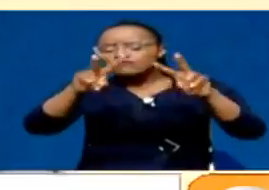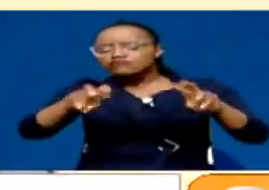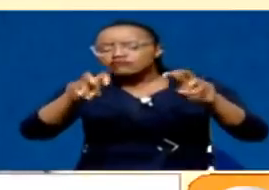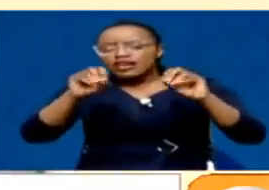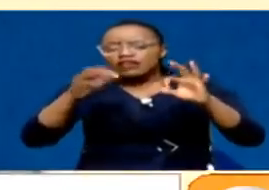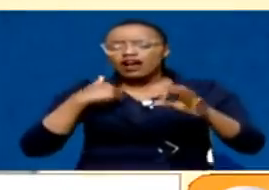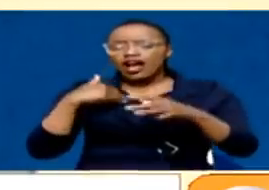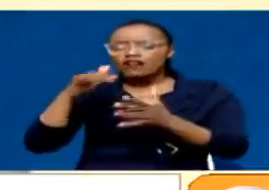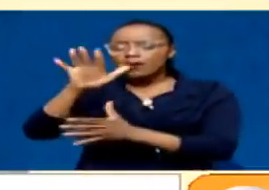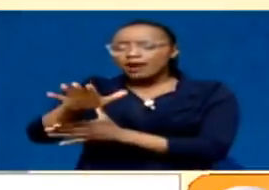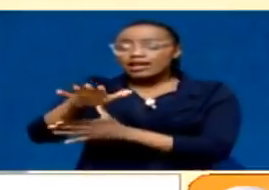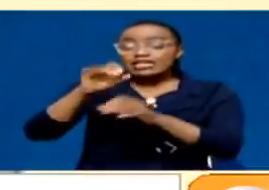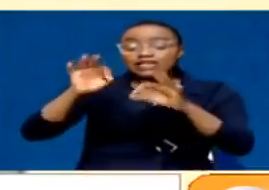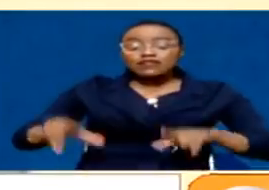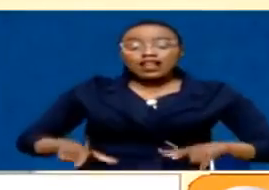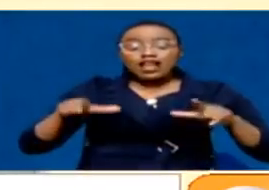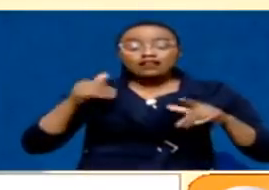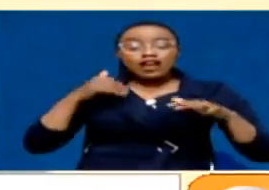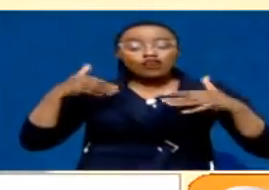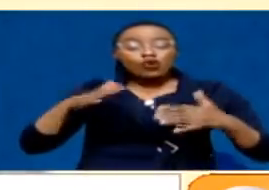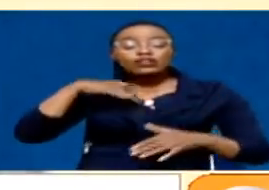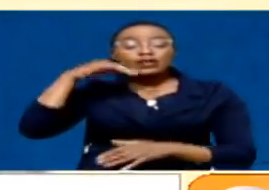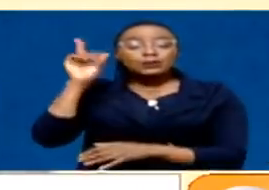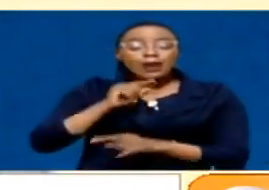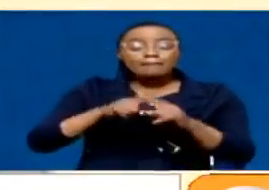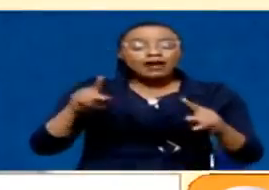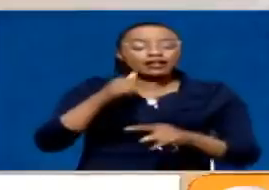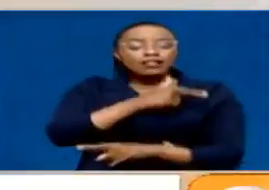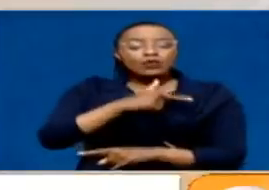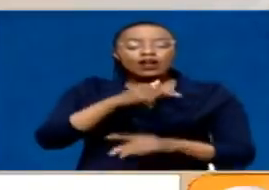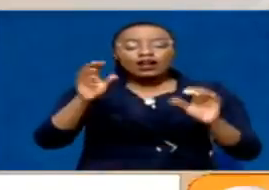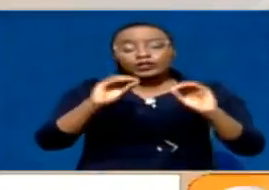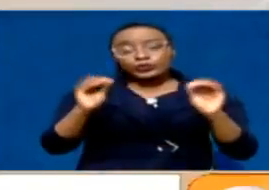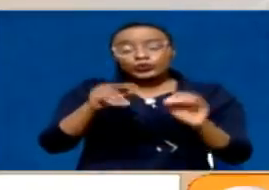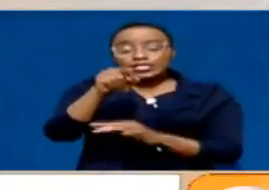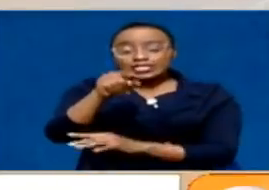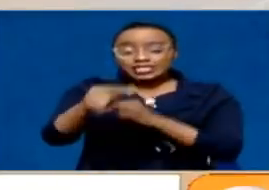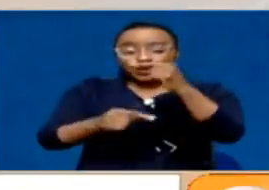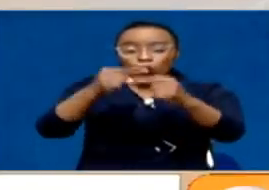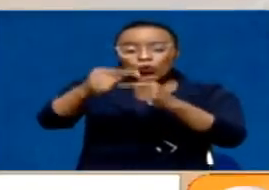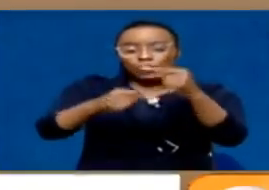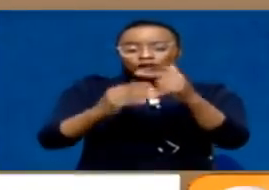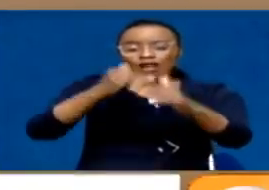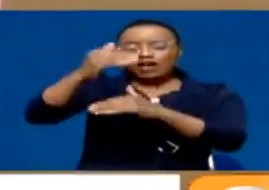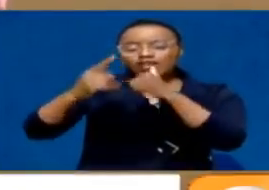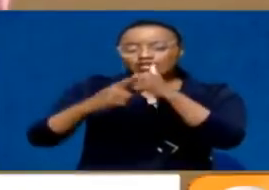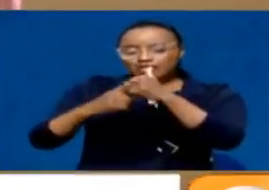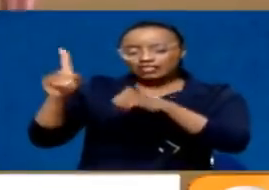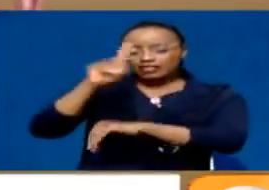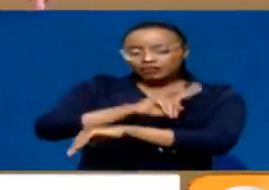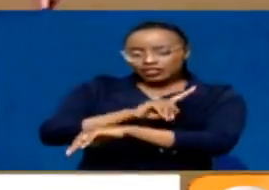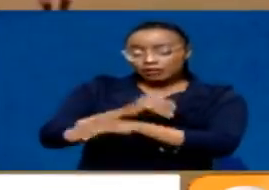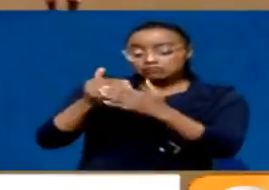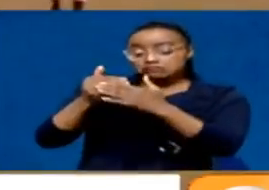maybe kama wameegesha wakiwa wako hai ama wamefariki, lakini hakuwa na fanikio lolote. Tukio hili likijiri siku sita baada ya watu